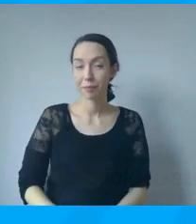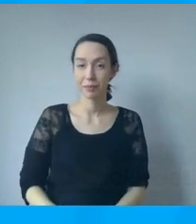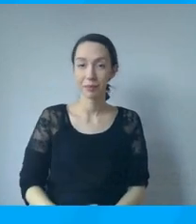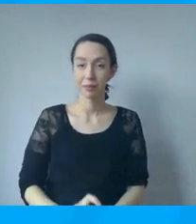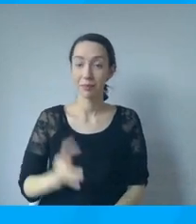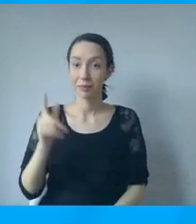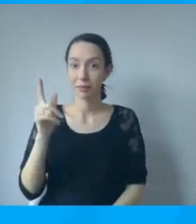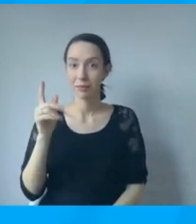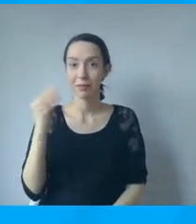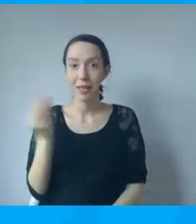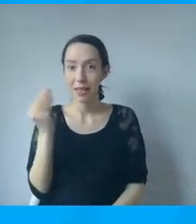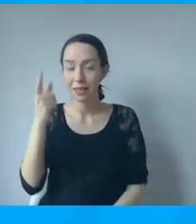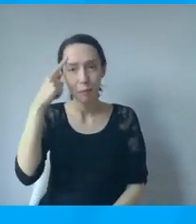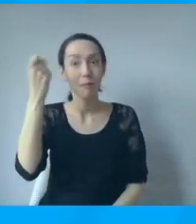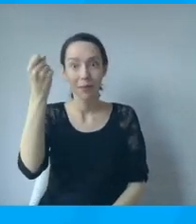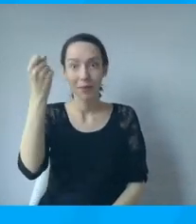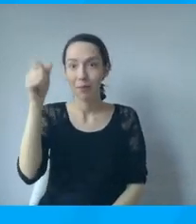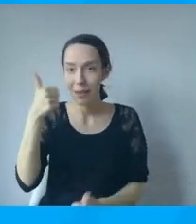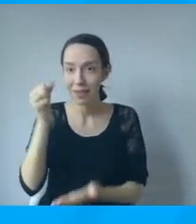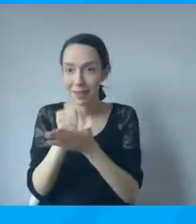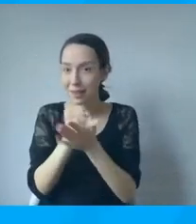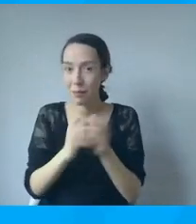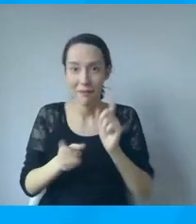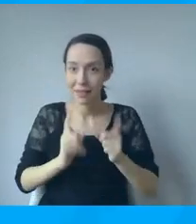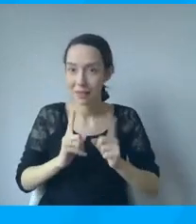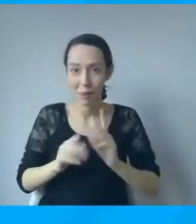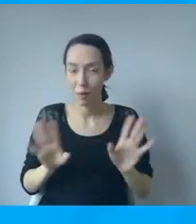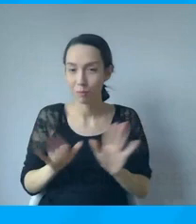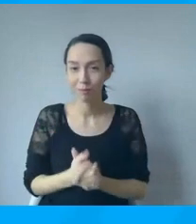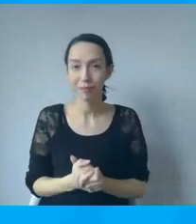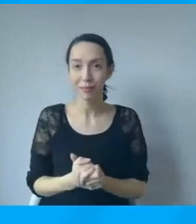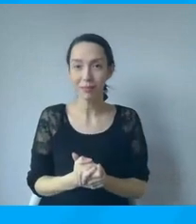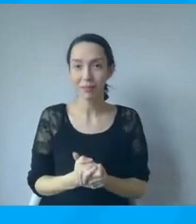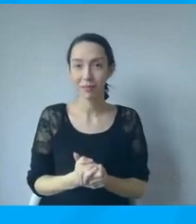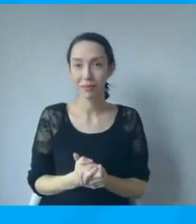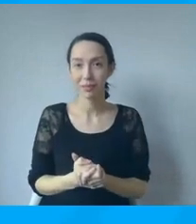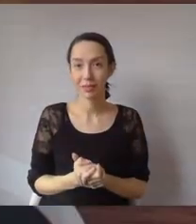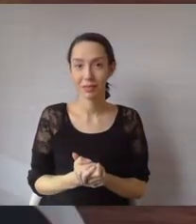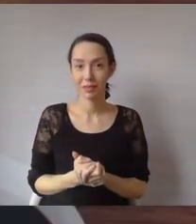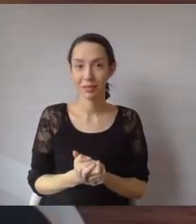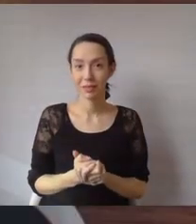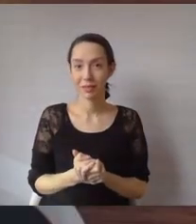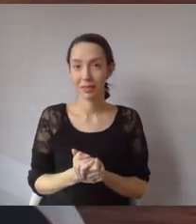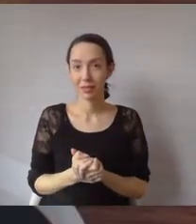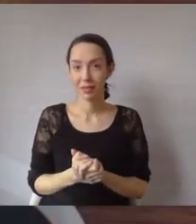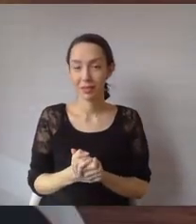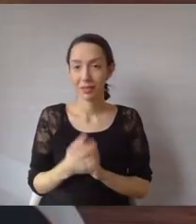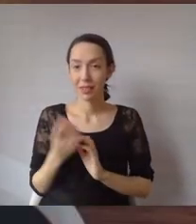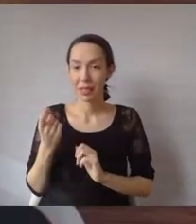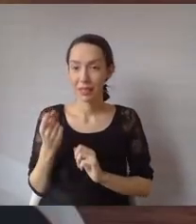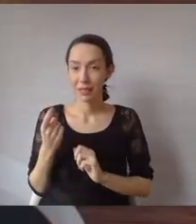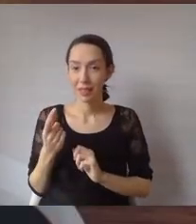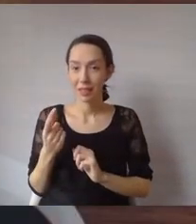jedną fajną rzecz. Teraz mi się przypomniała, tak dodatkowo, poza w ogóle szkoleniem. Także przez chwilę jeszcze udostępnię swój